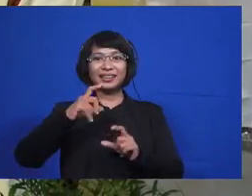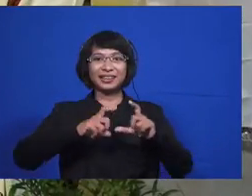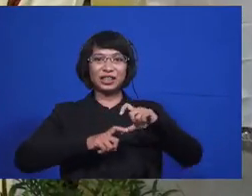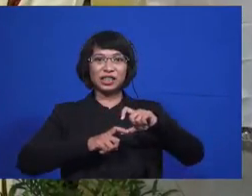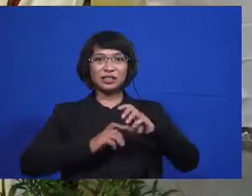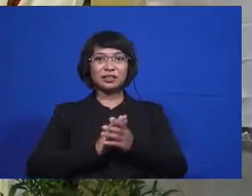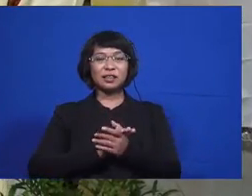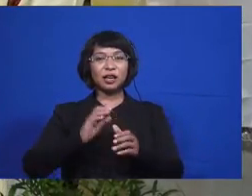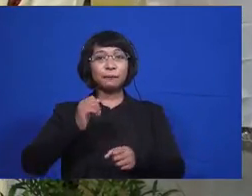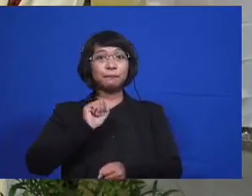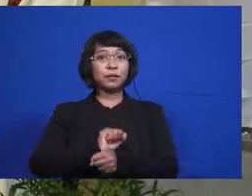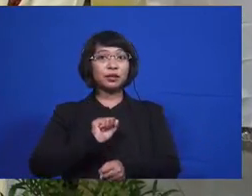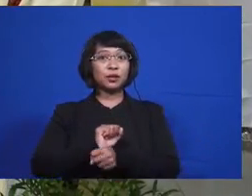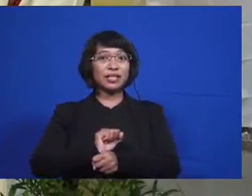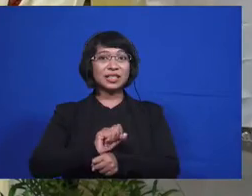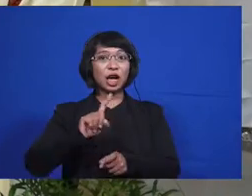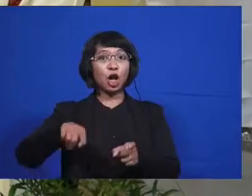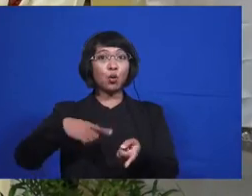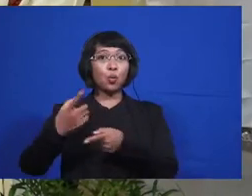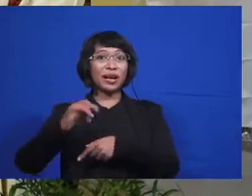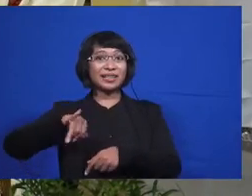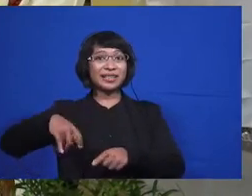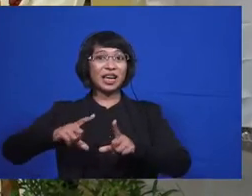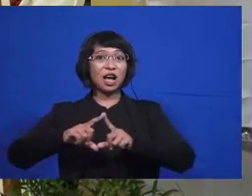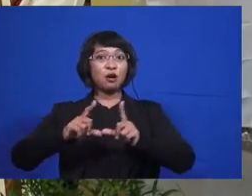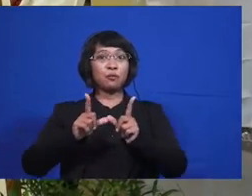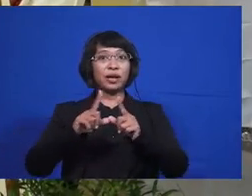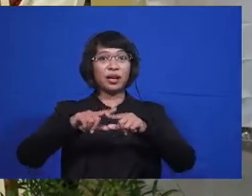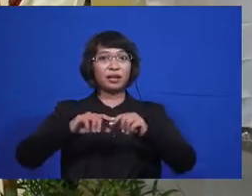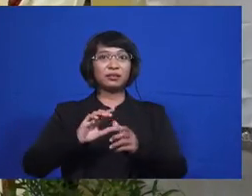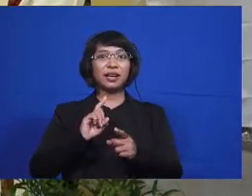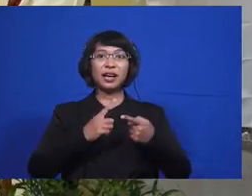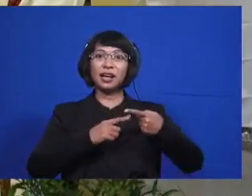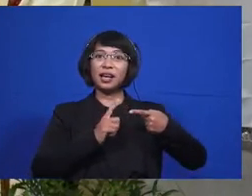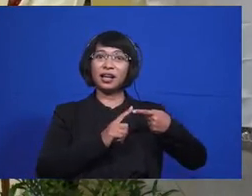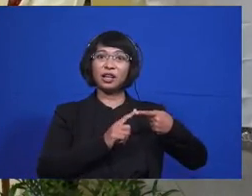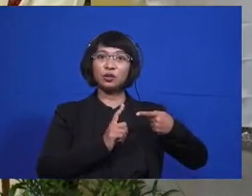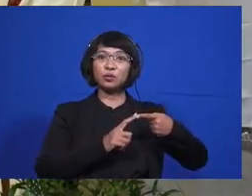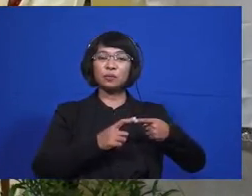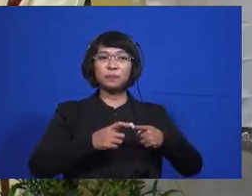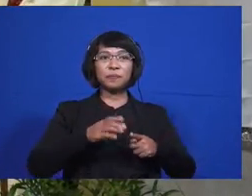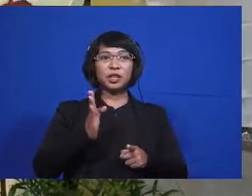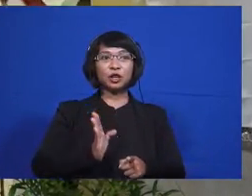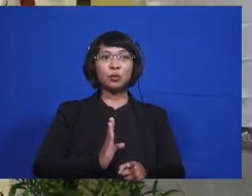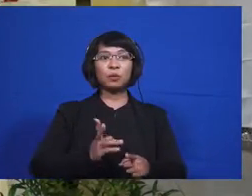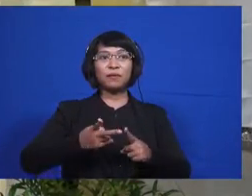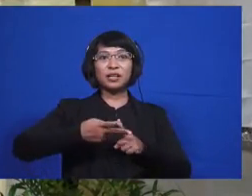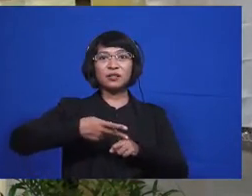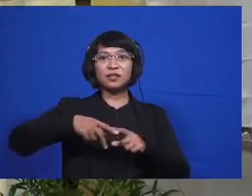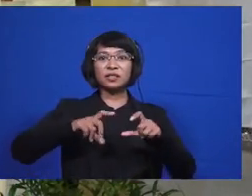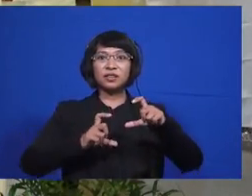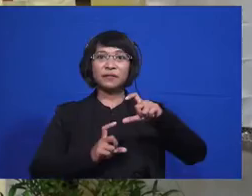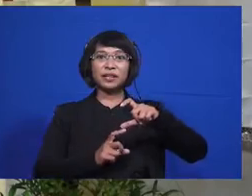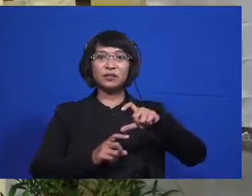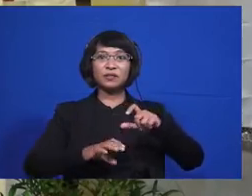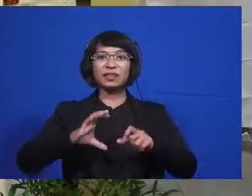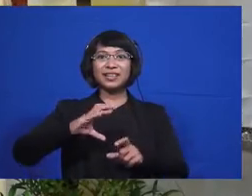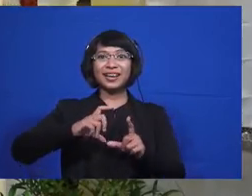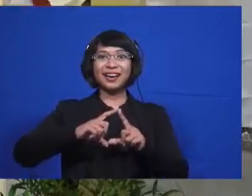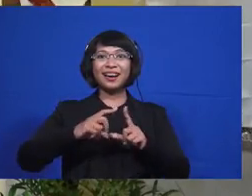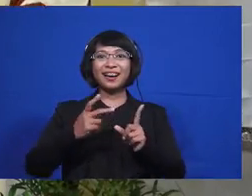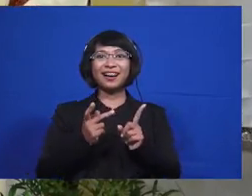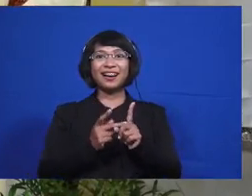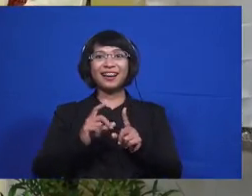Jawa. Satu, Romo Francisco Saverius Cahyo